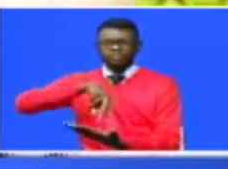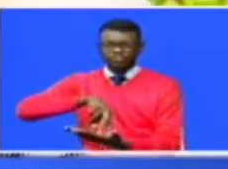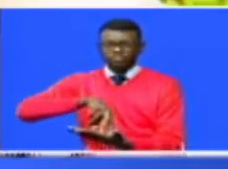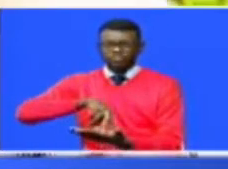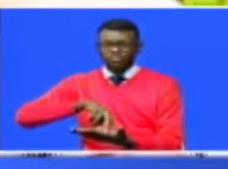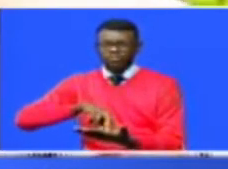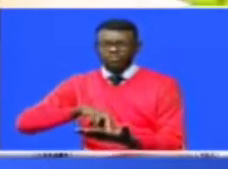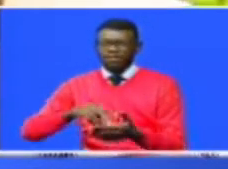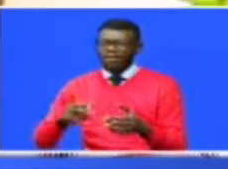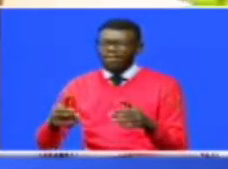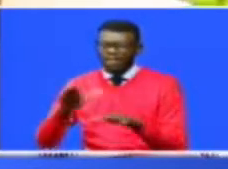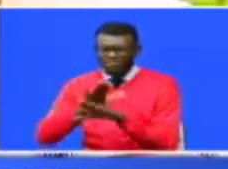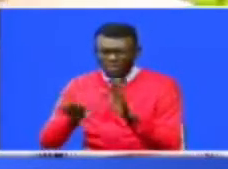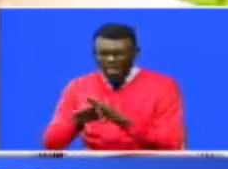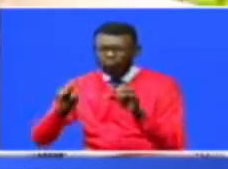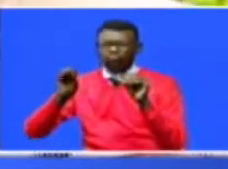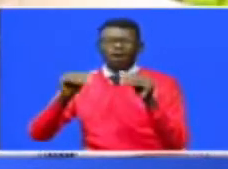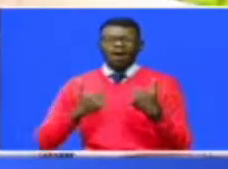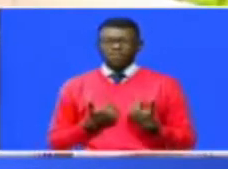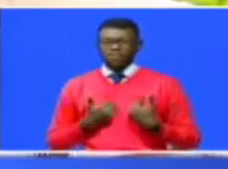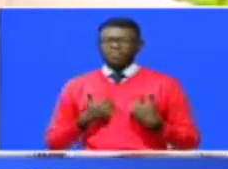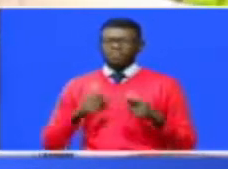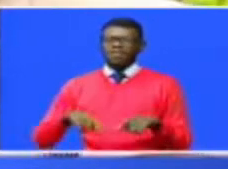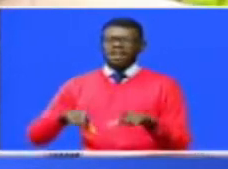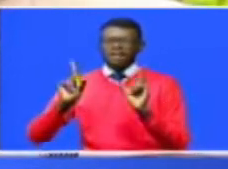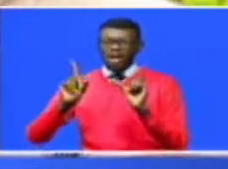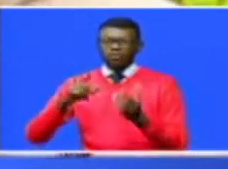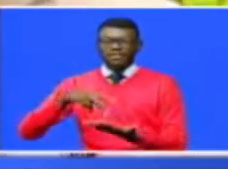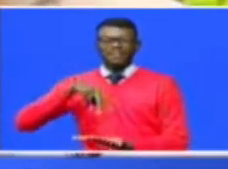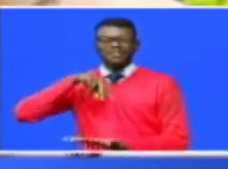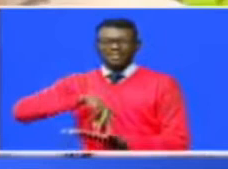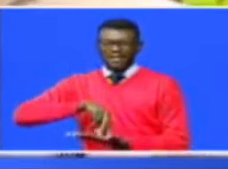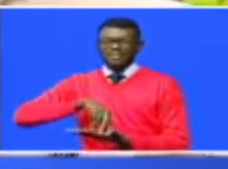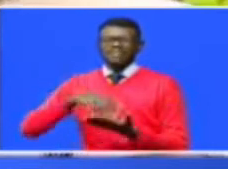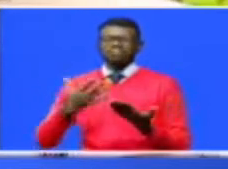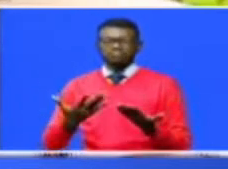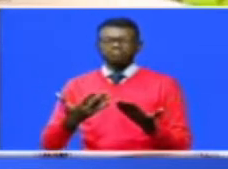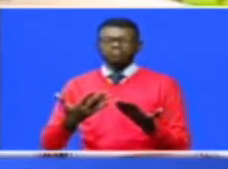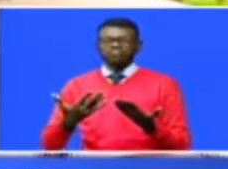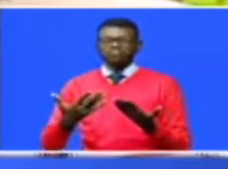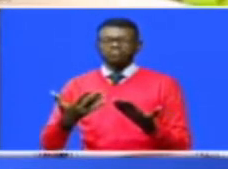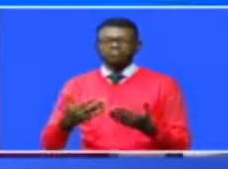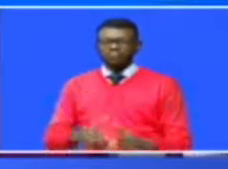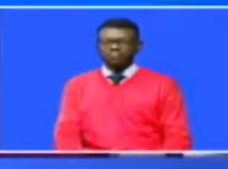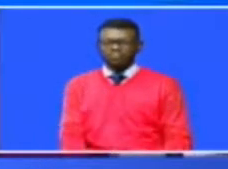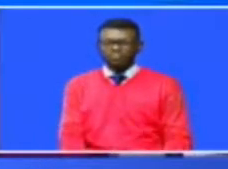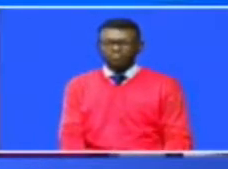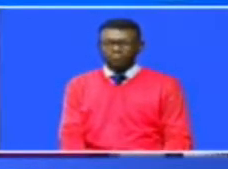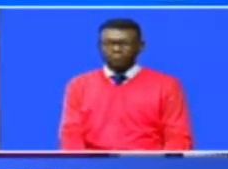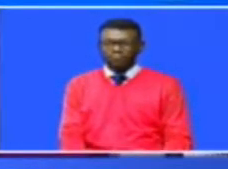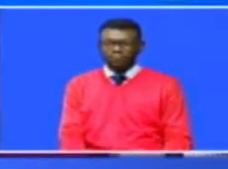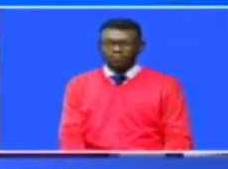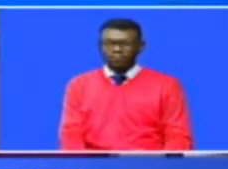having met the threshold, to now turn from aspirants to candidates.